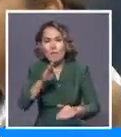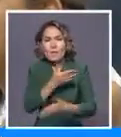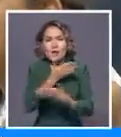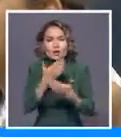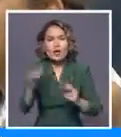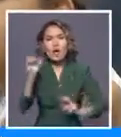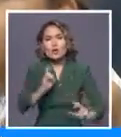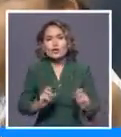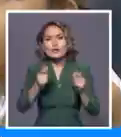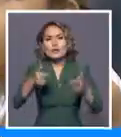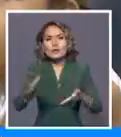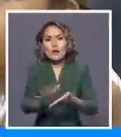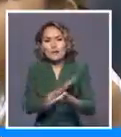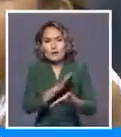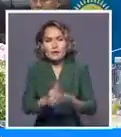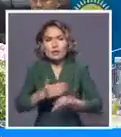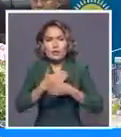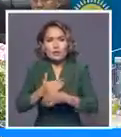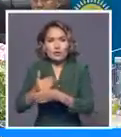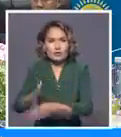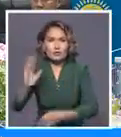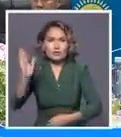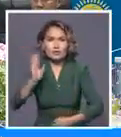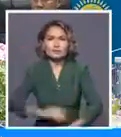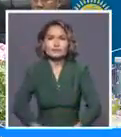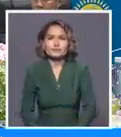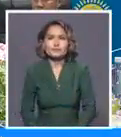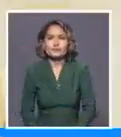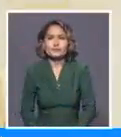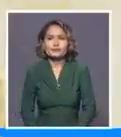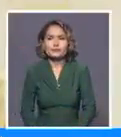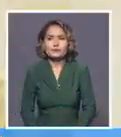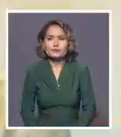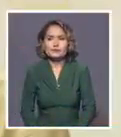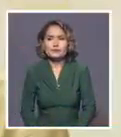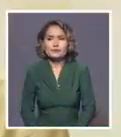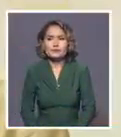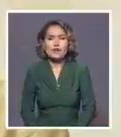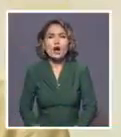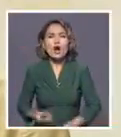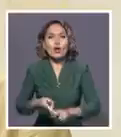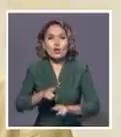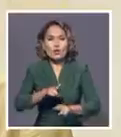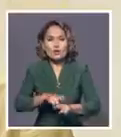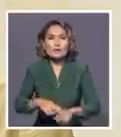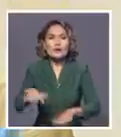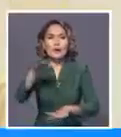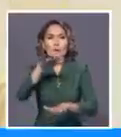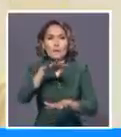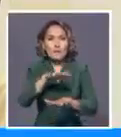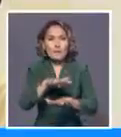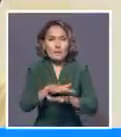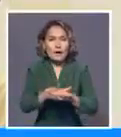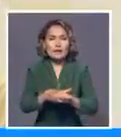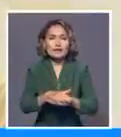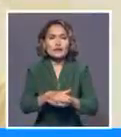алуға мүмкіндік беретін 3000-ға жуық салым ашуды көздеп отыр. Жалпы банк деген барлық вкладтардан